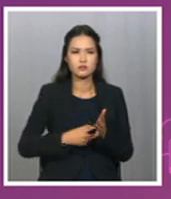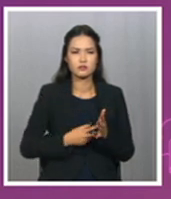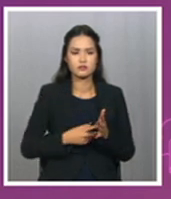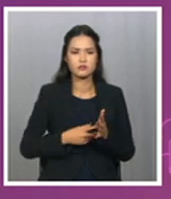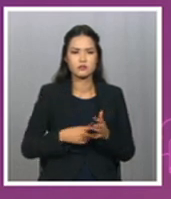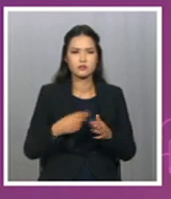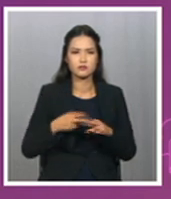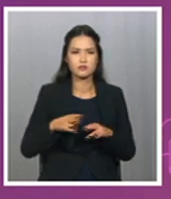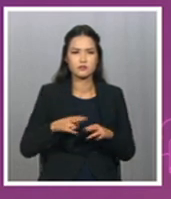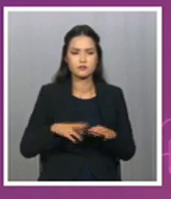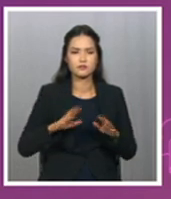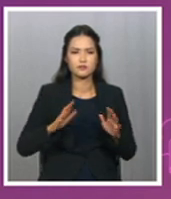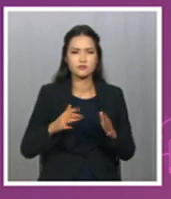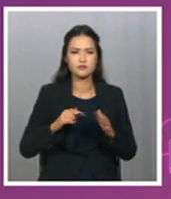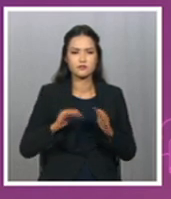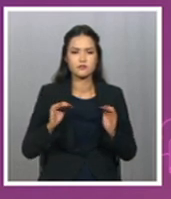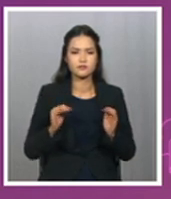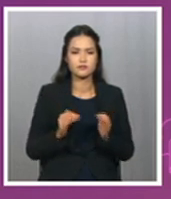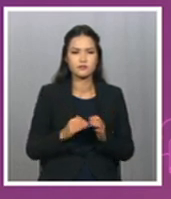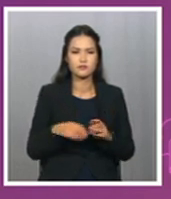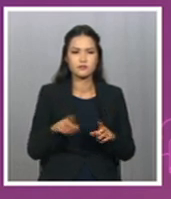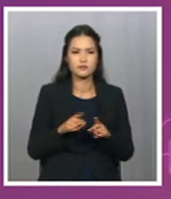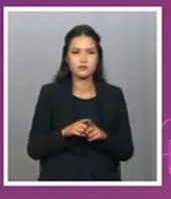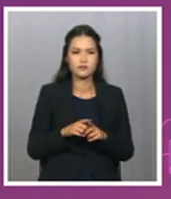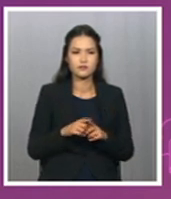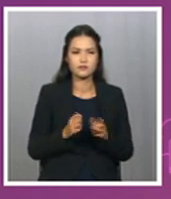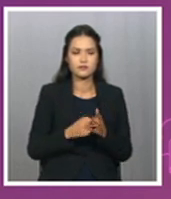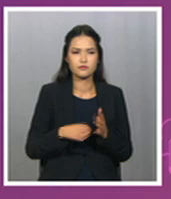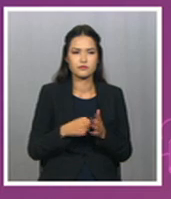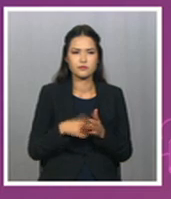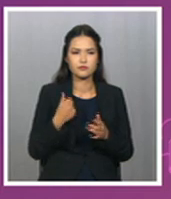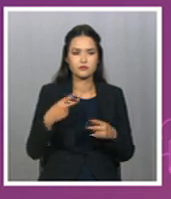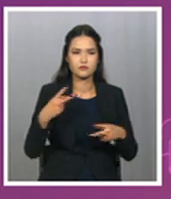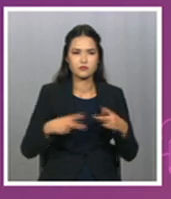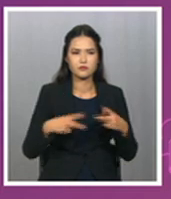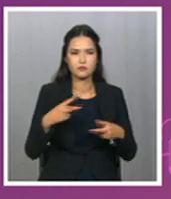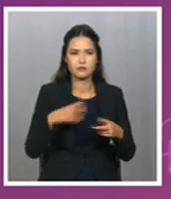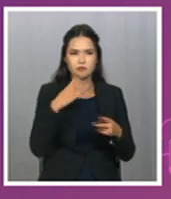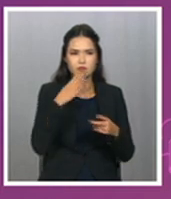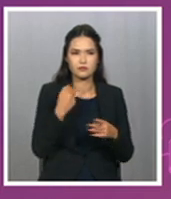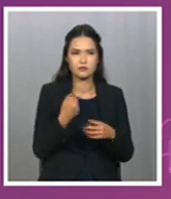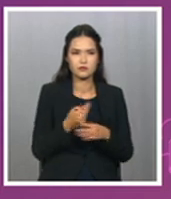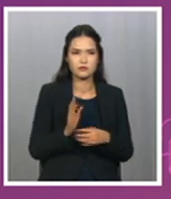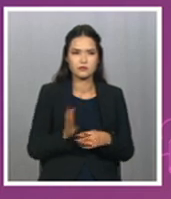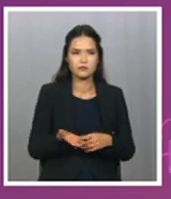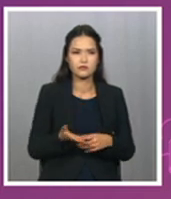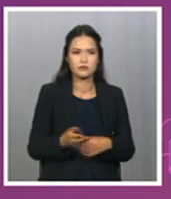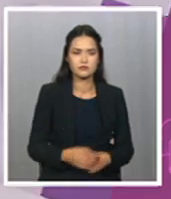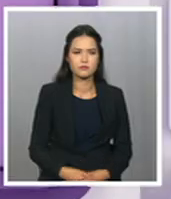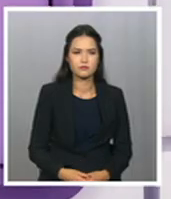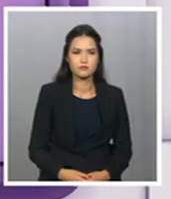кейін дененің үдеуі азаяды, себебі ол тепе-теңдік күйіне жақындай түседі.